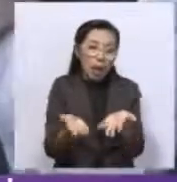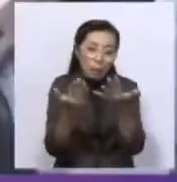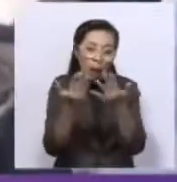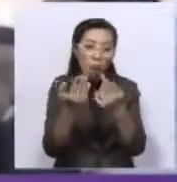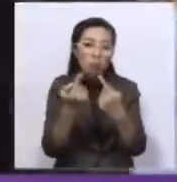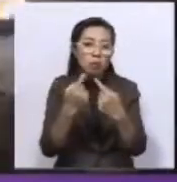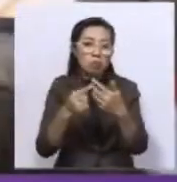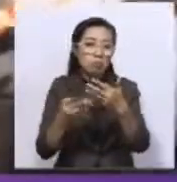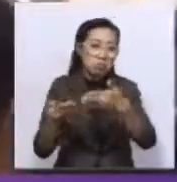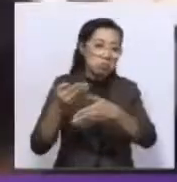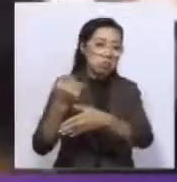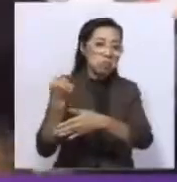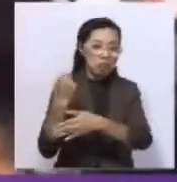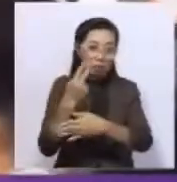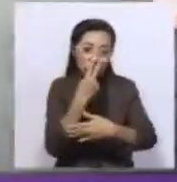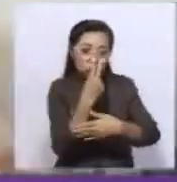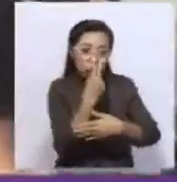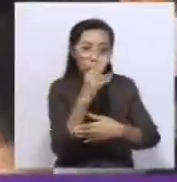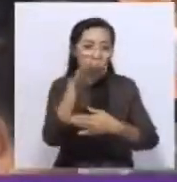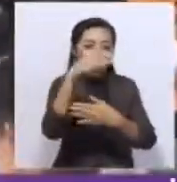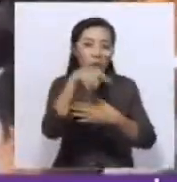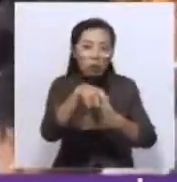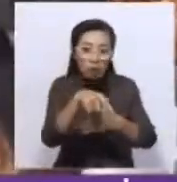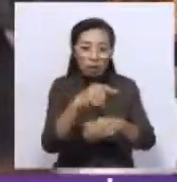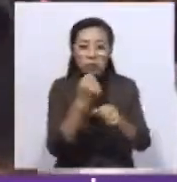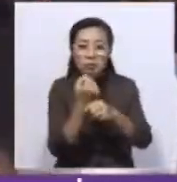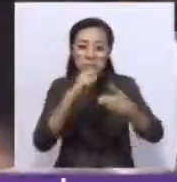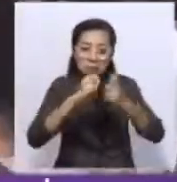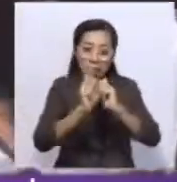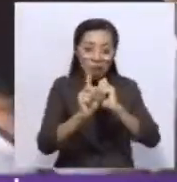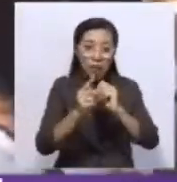หนักและดูตามสถานการณ์ซึ่งที่ผ่านมา